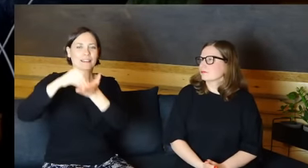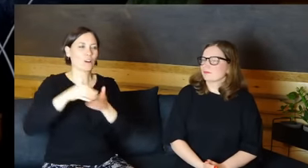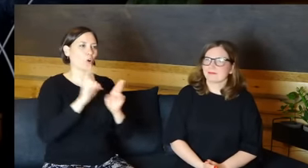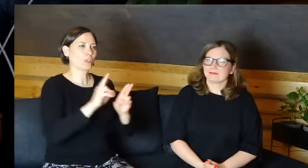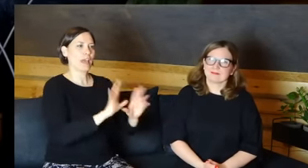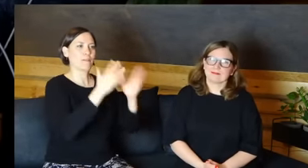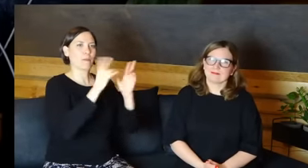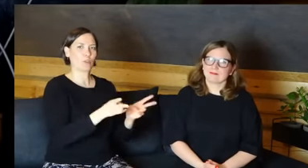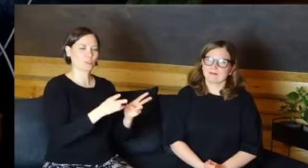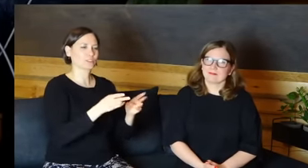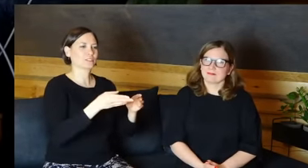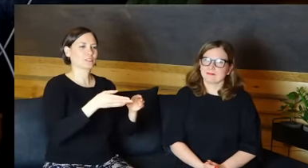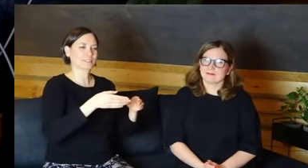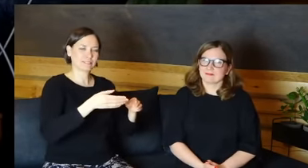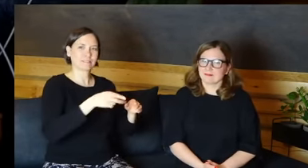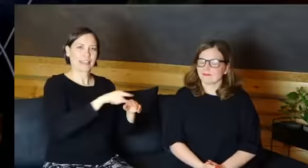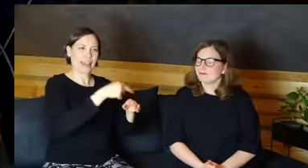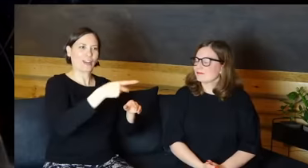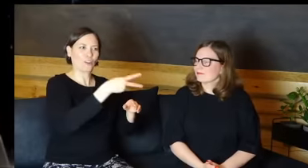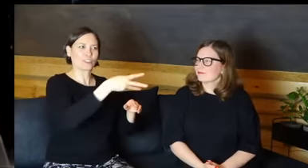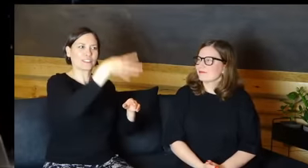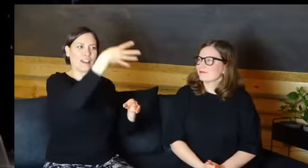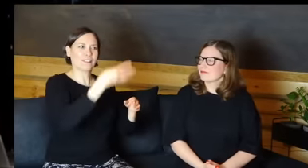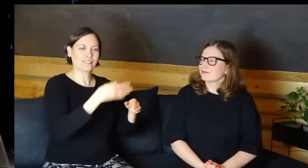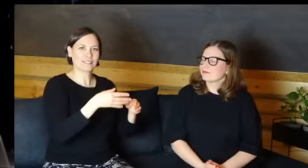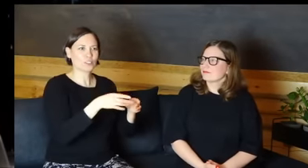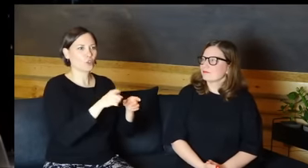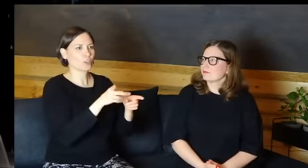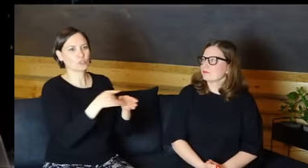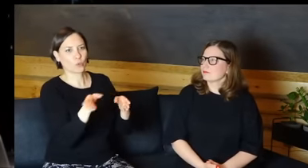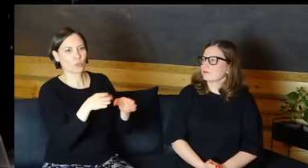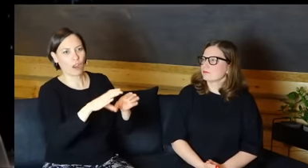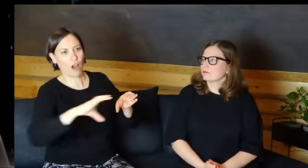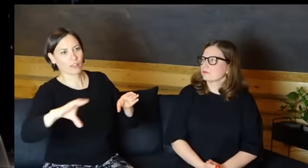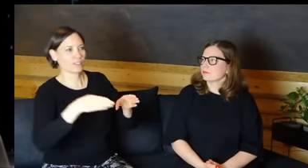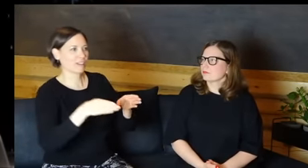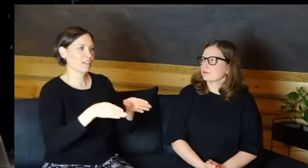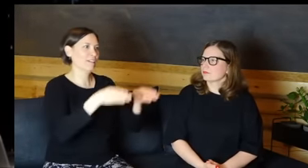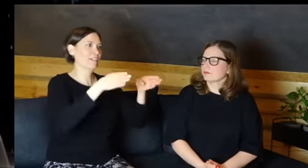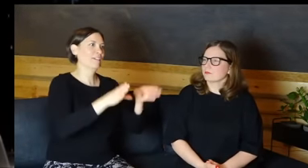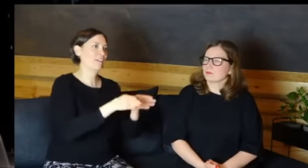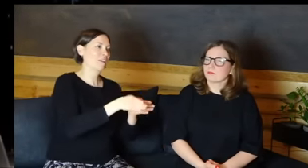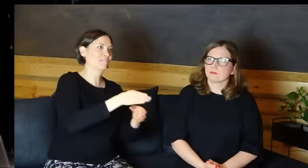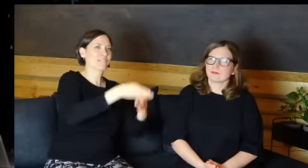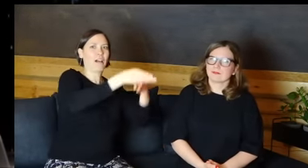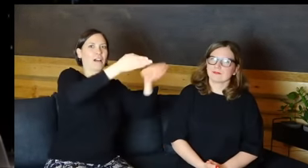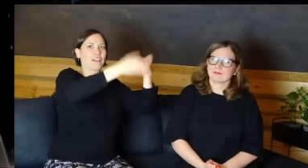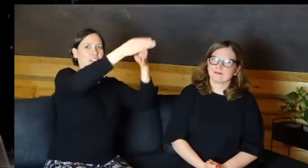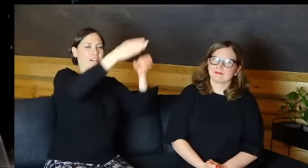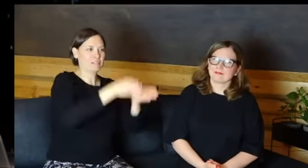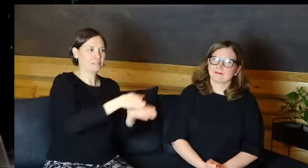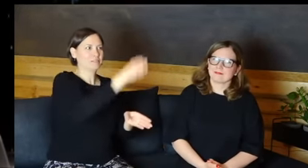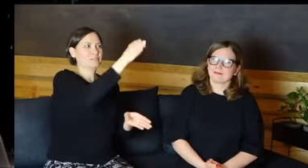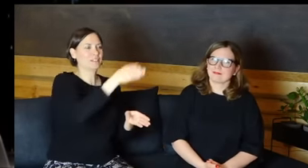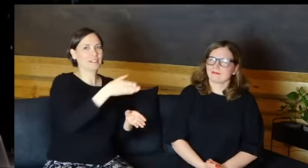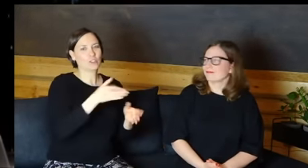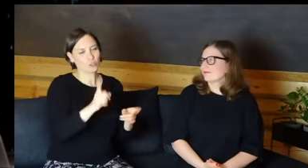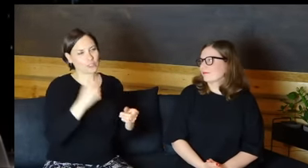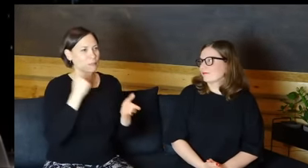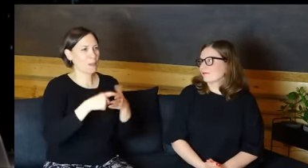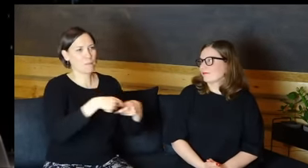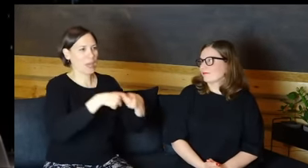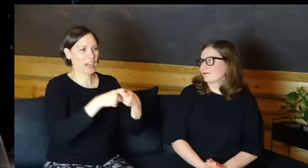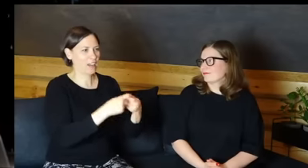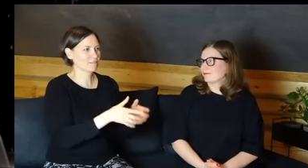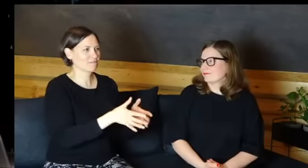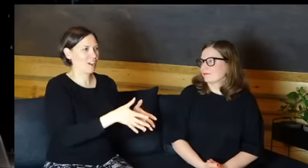elämässä, että taloa sitten laajennetaan johonkin suuntaan, jos perhe siinä kasvaa. Ja meilläkin tämä